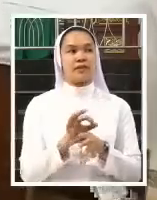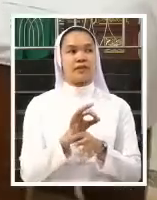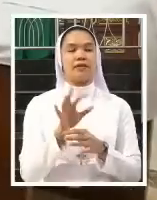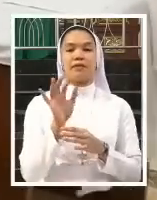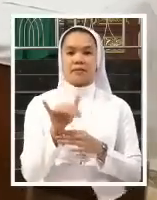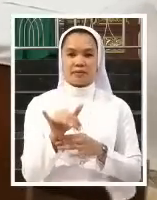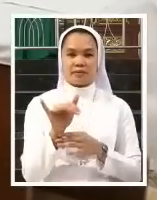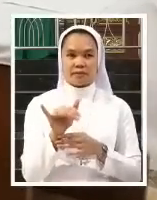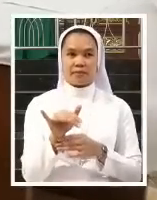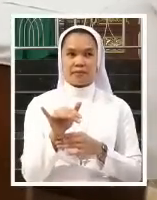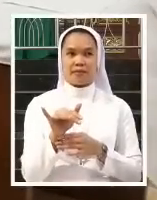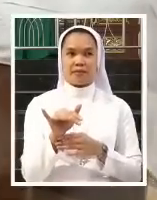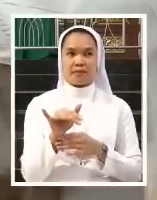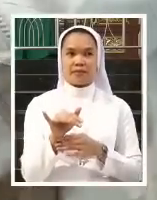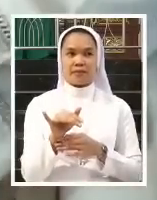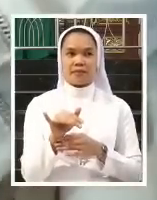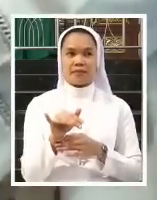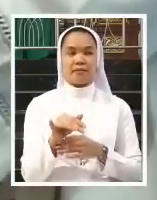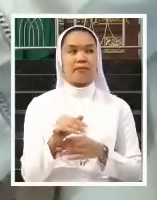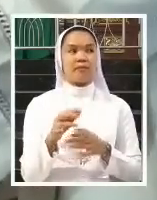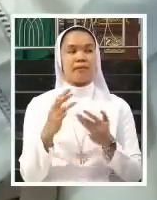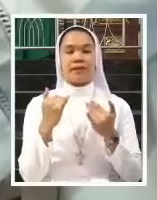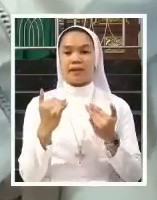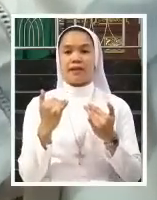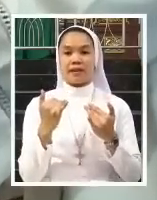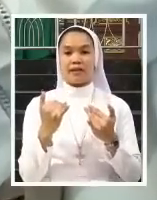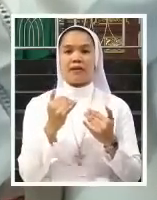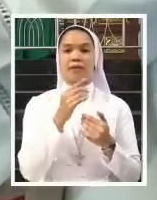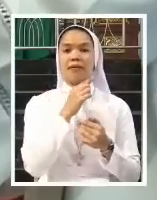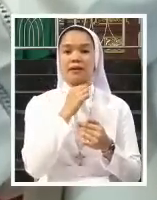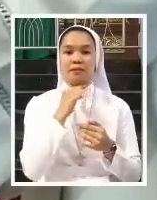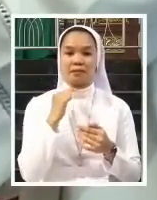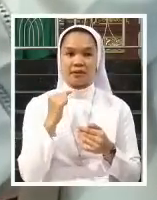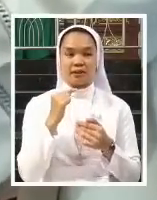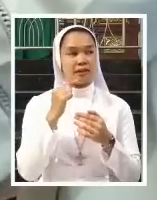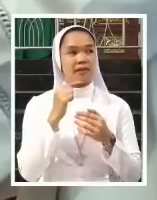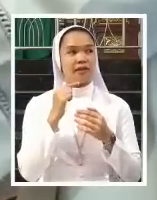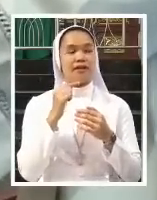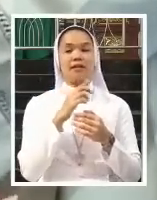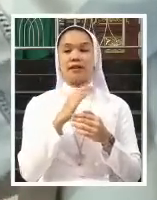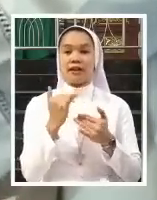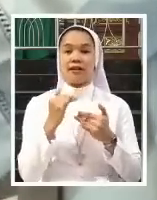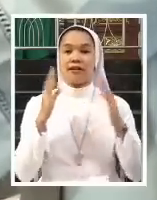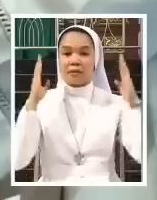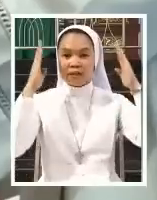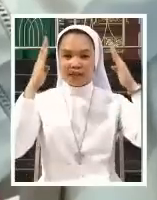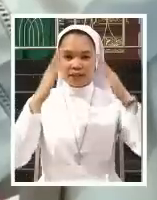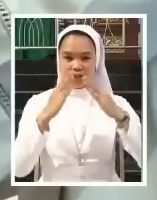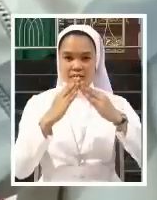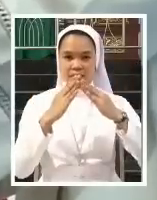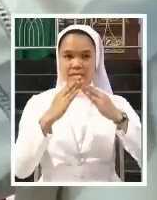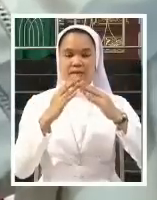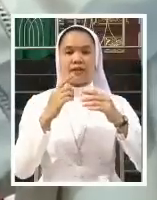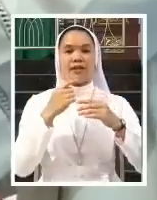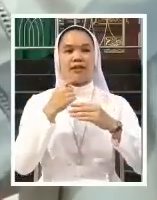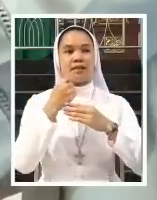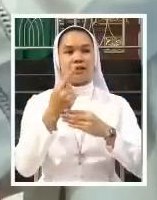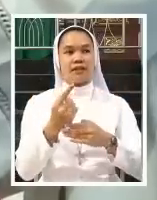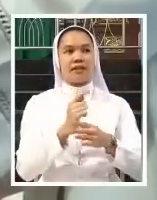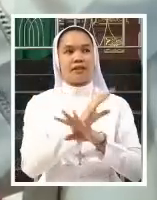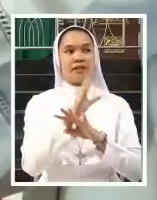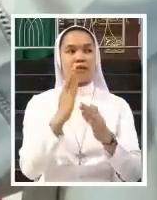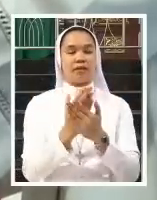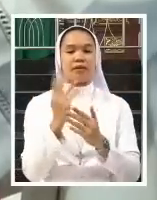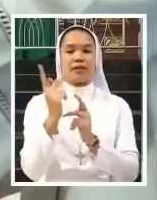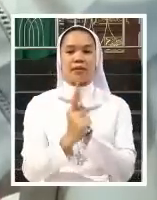ko. Ngunyan ipapahayag kan sa tuyang ginagalangan na arsobispo na kitagabos ang